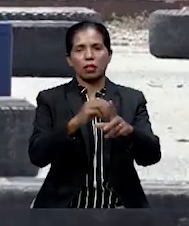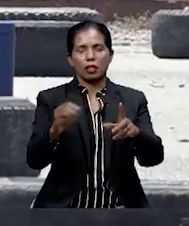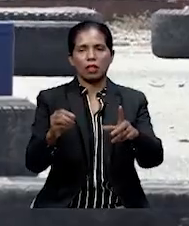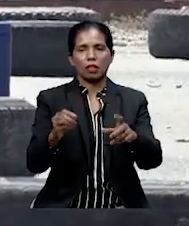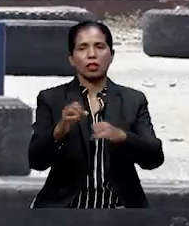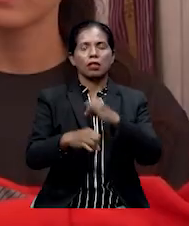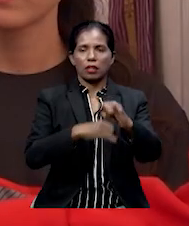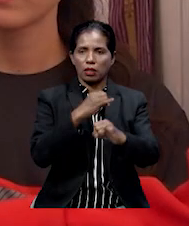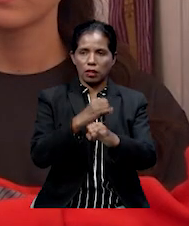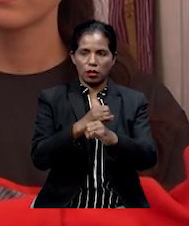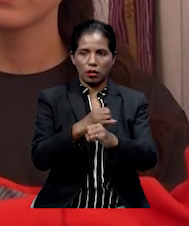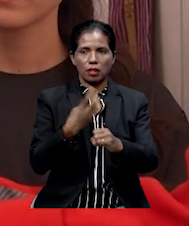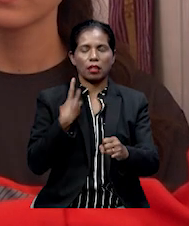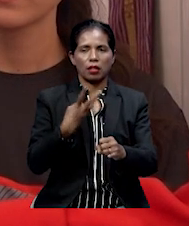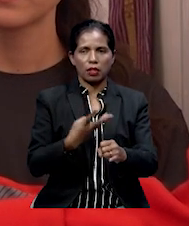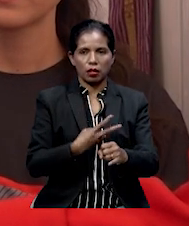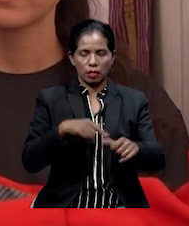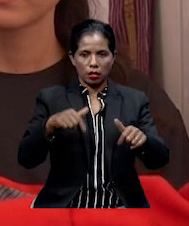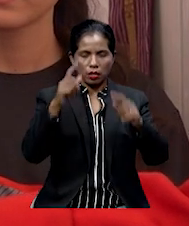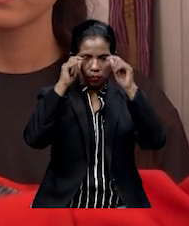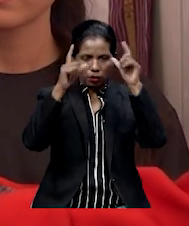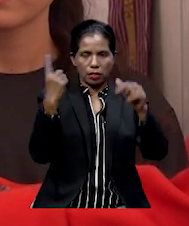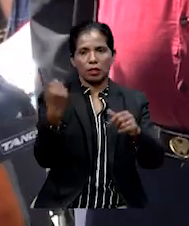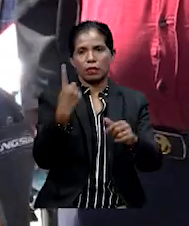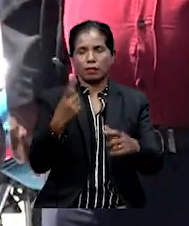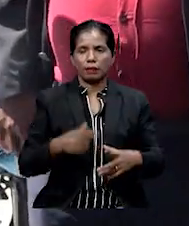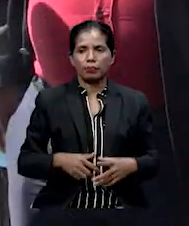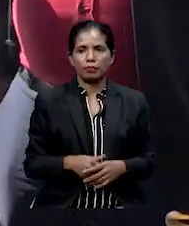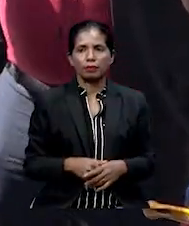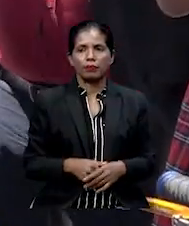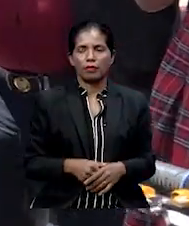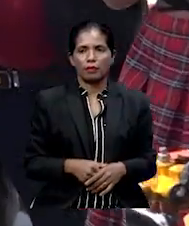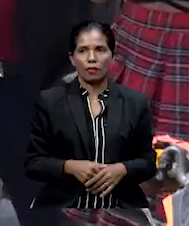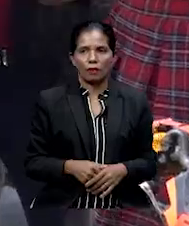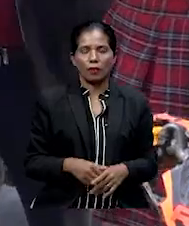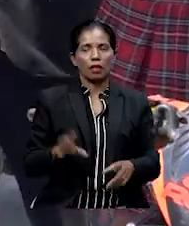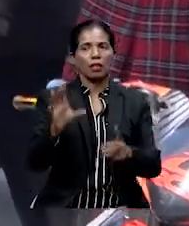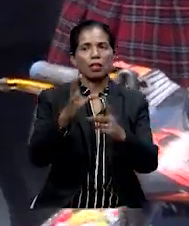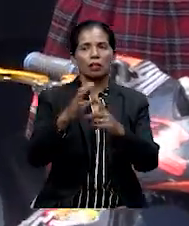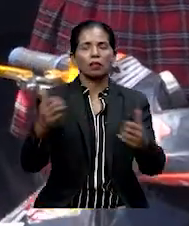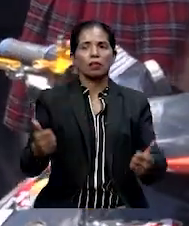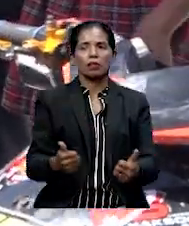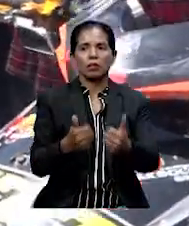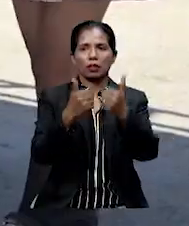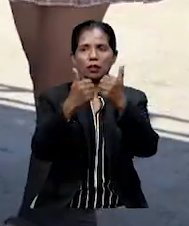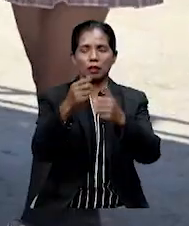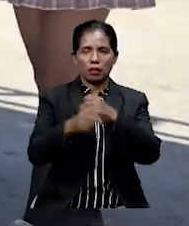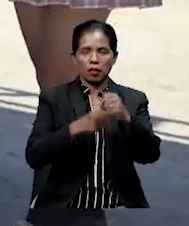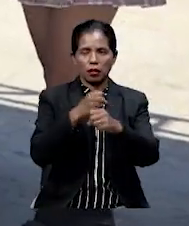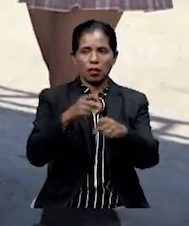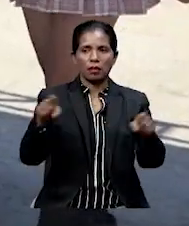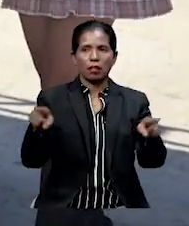hanya domestik di Timor Leste aja. Antartanto, klase ba kompetisaun road race batinang ne